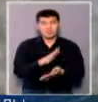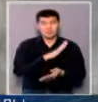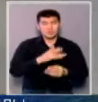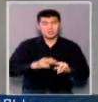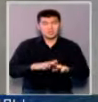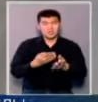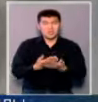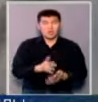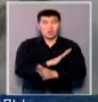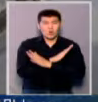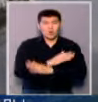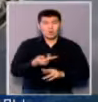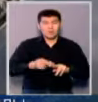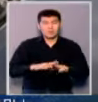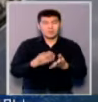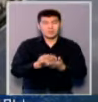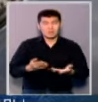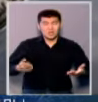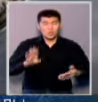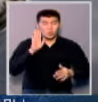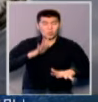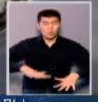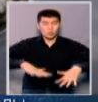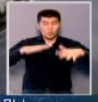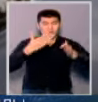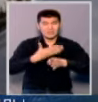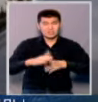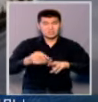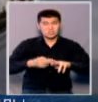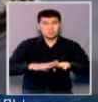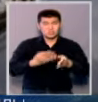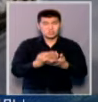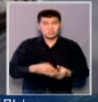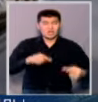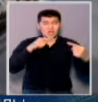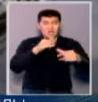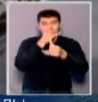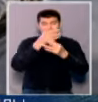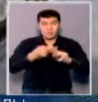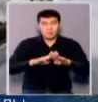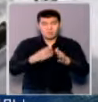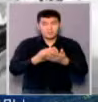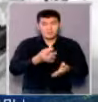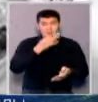Олардың жаппай қырылуына аталмыш өзенге өр суының кеш келіп шабақтардың ағысқа қарсы жүзе алмауы